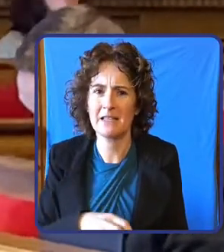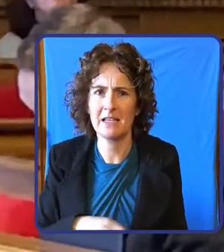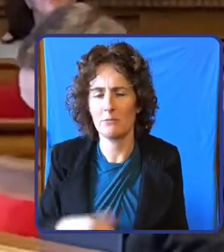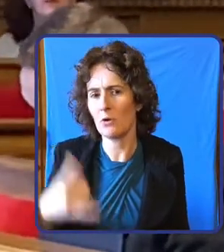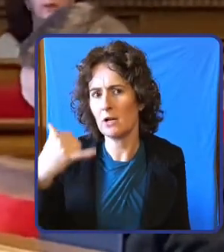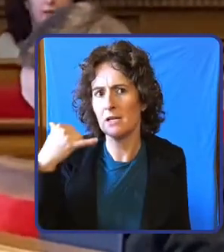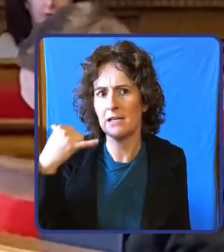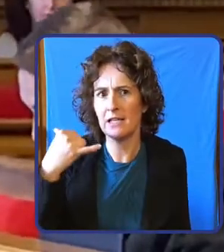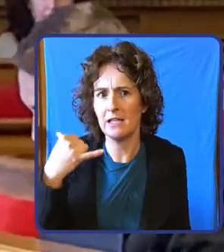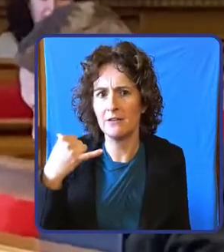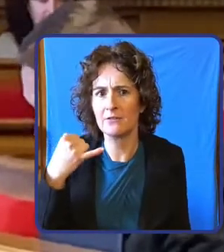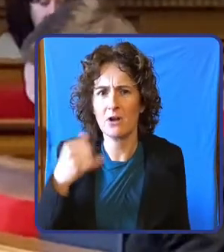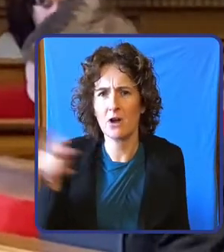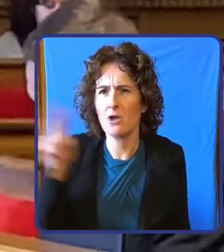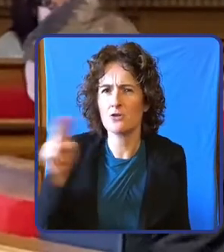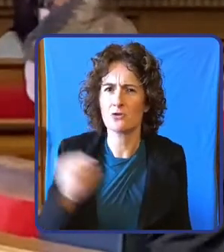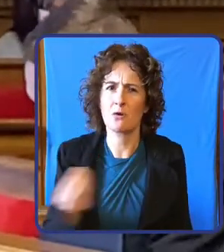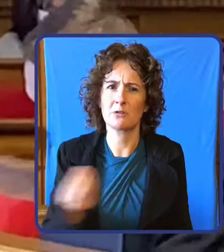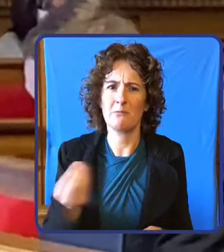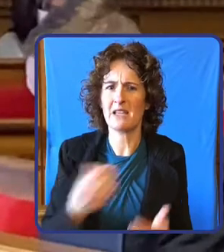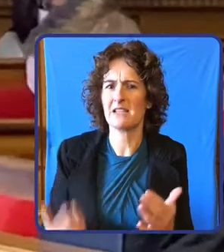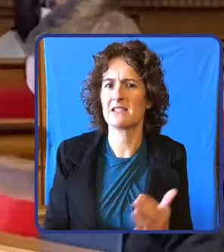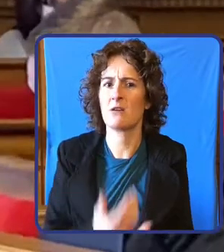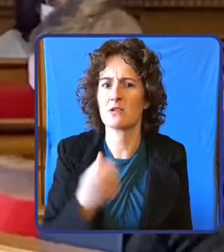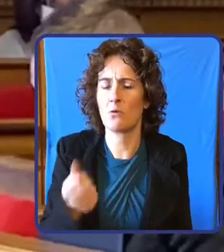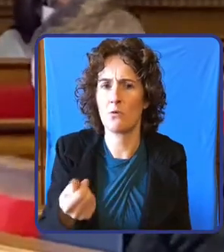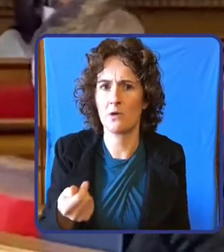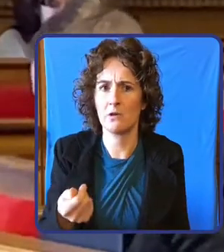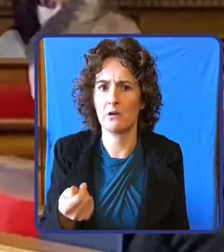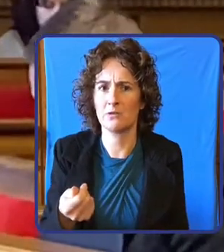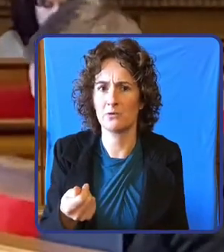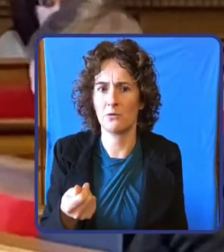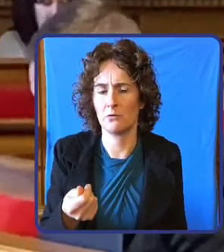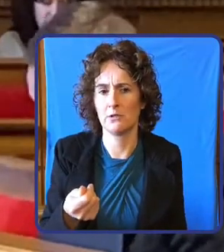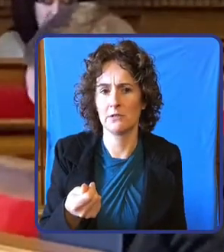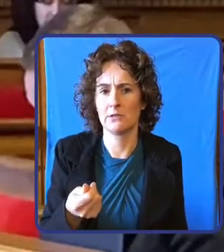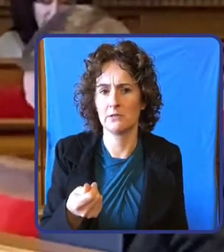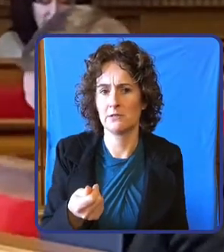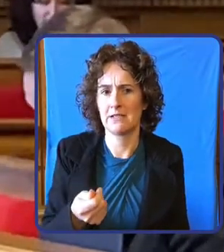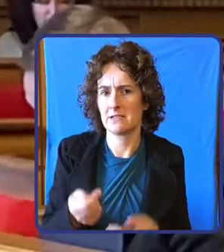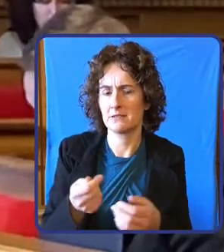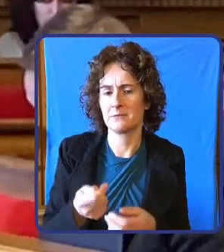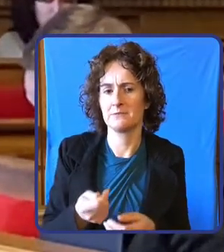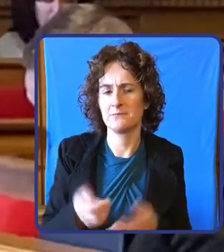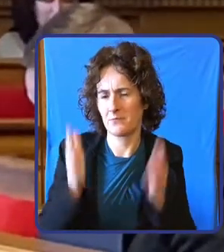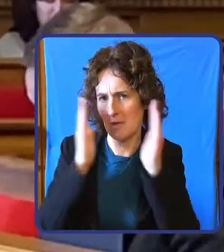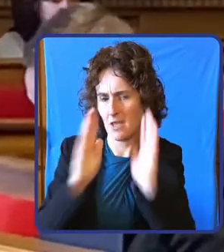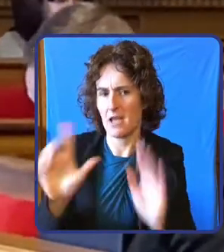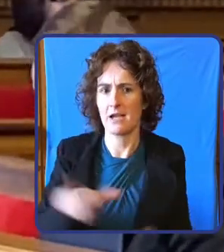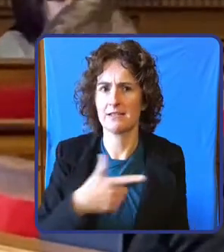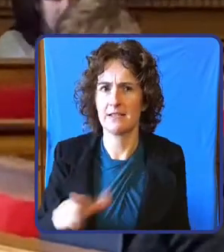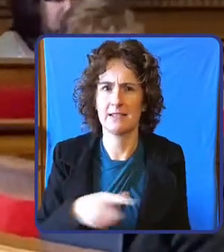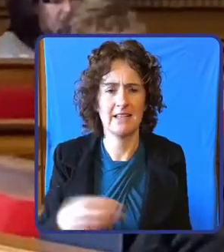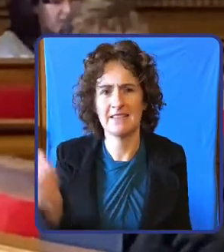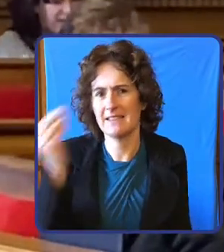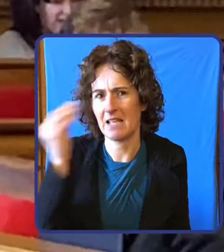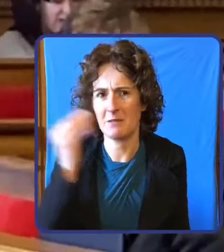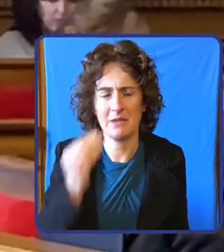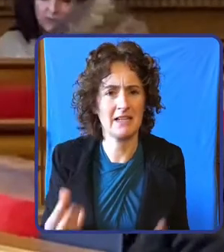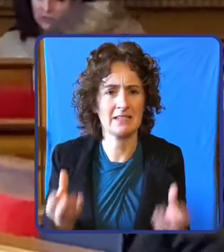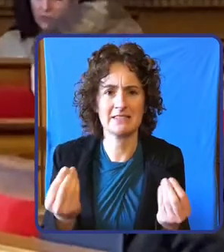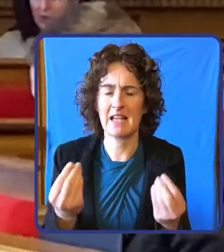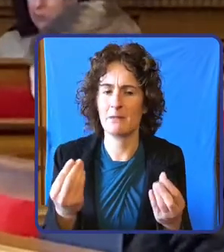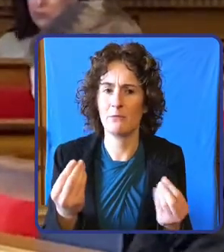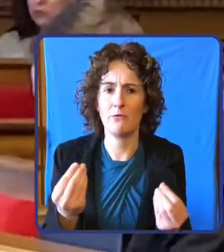adó? Tehát hihetetlen. Én nem értem, hogy itt van egy csomó jogász, van egy